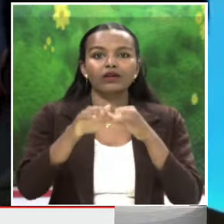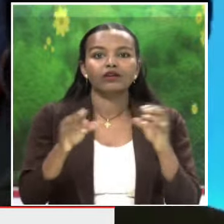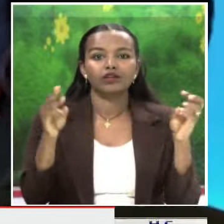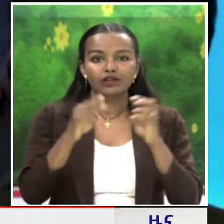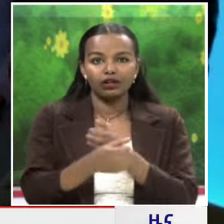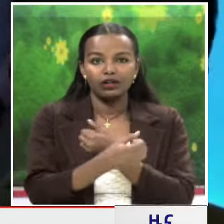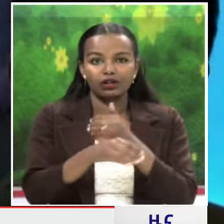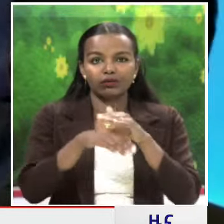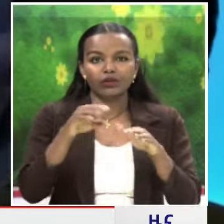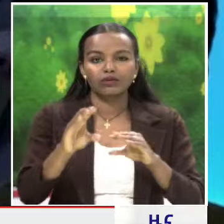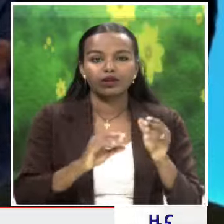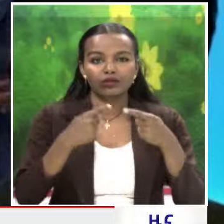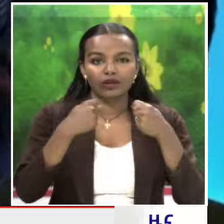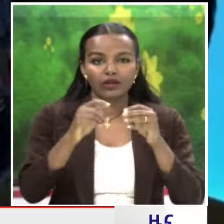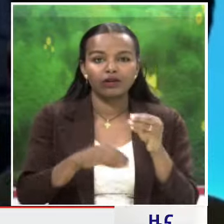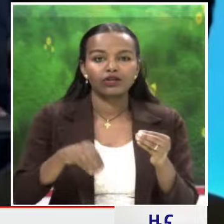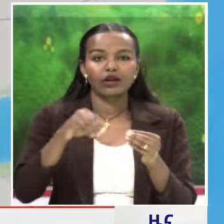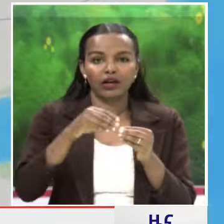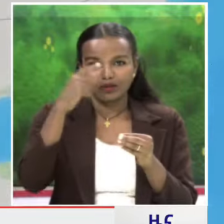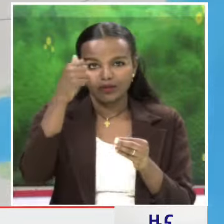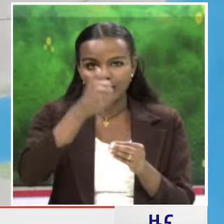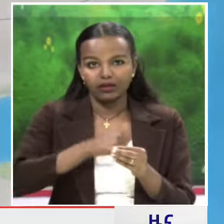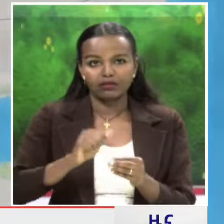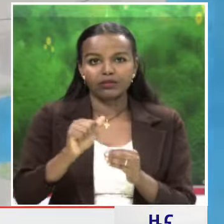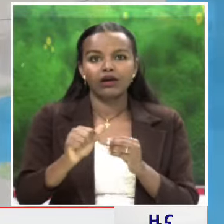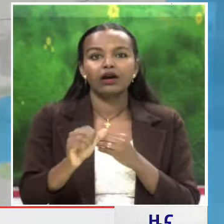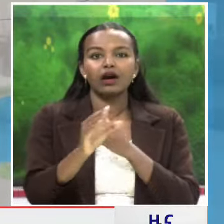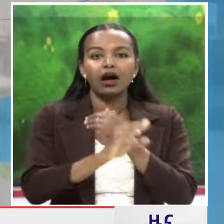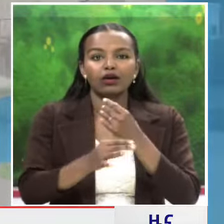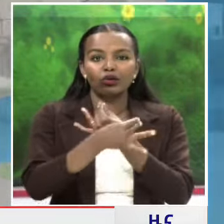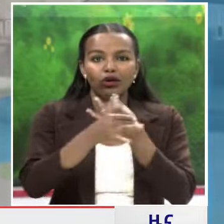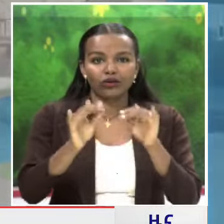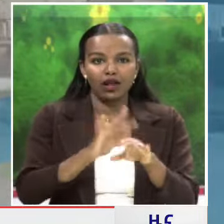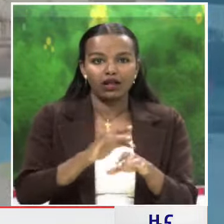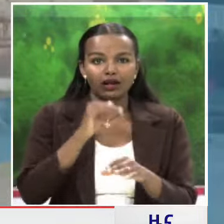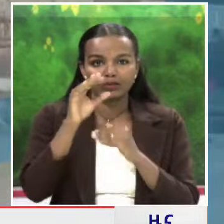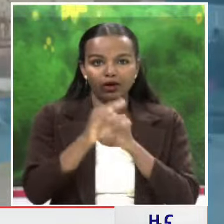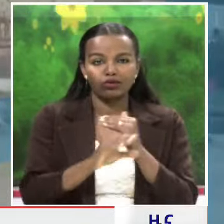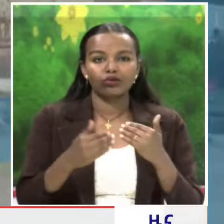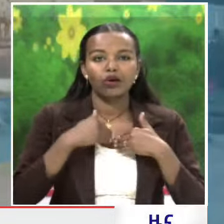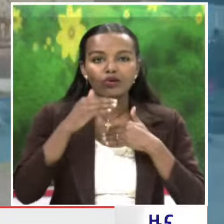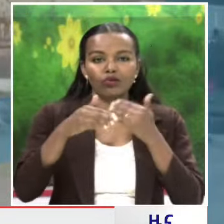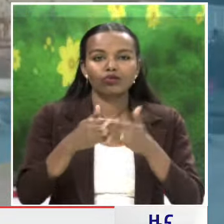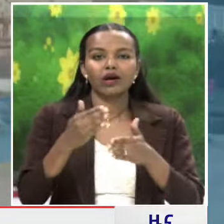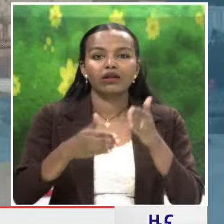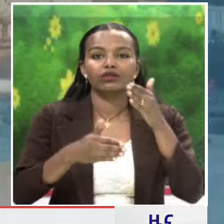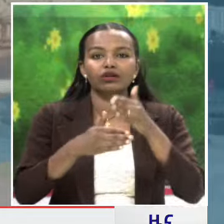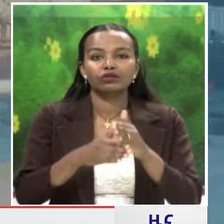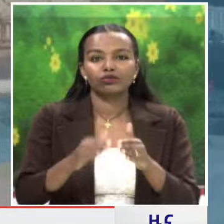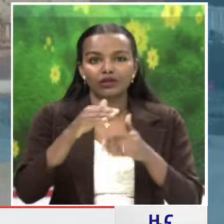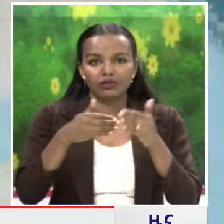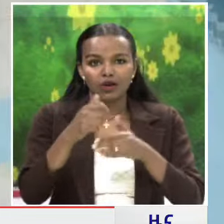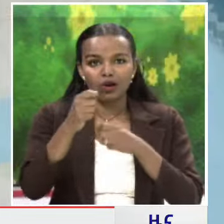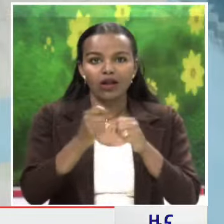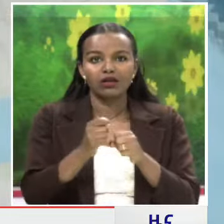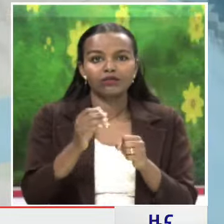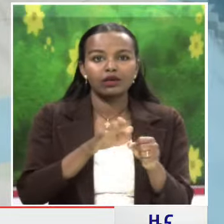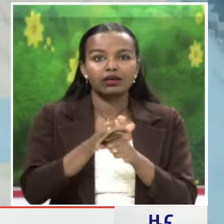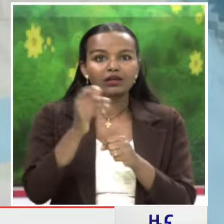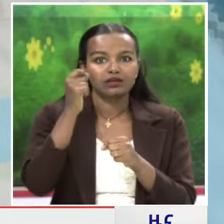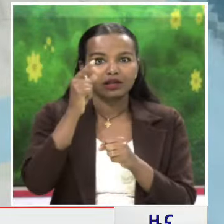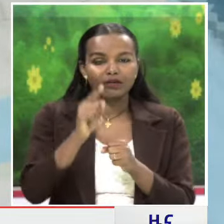ለመውጣት ከምታደርገው ጥረት ባሻገር የማንንም ሀገር ሉዓላዊነት እንዳልተዳፈረች በሀገሪቱ ያሉ ሁሉም አደረጃጀቶች ለመላው ዓለም በቂ ግንዛቤ